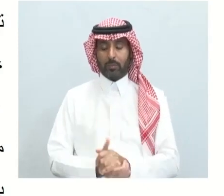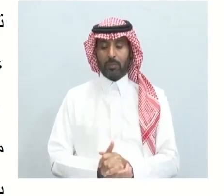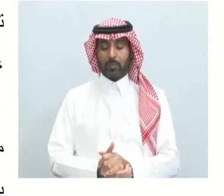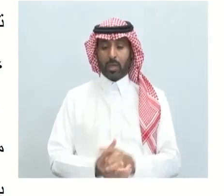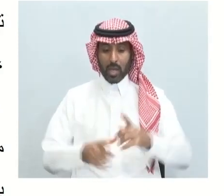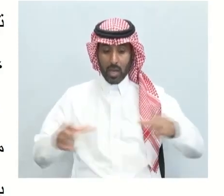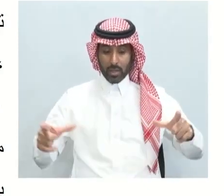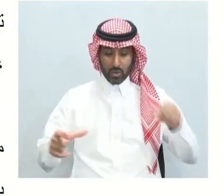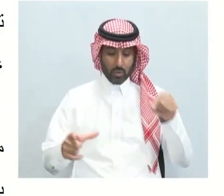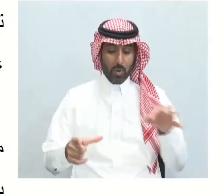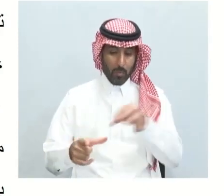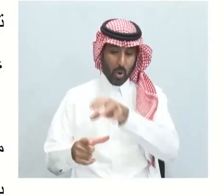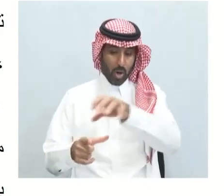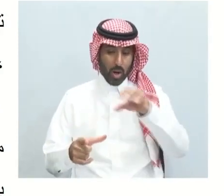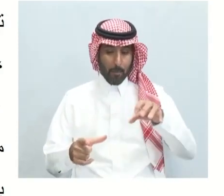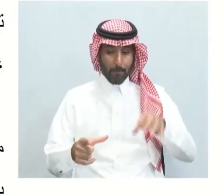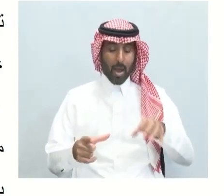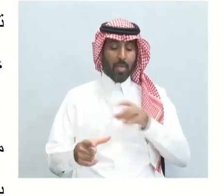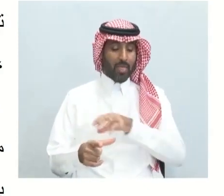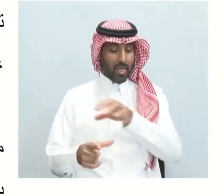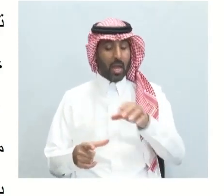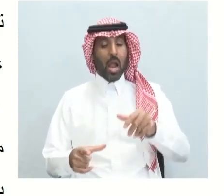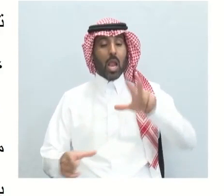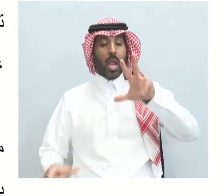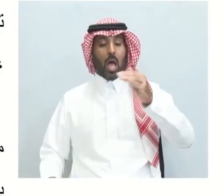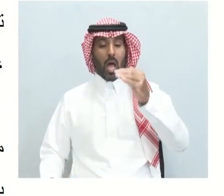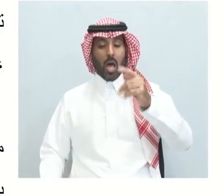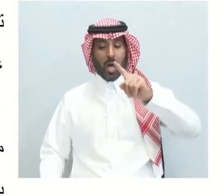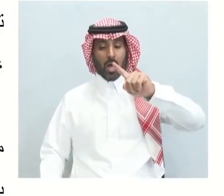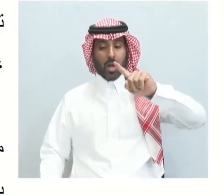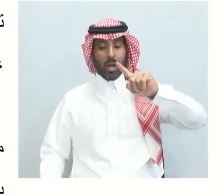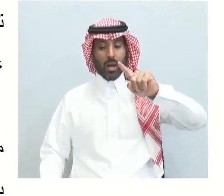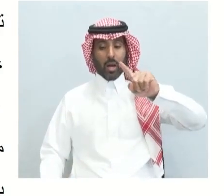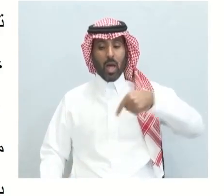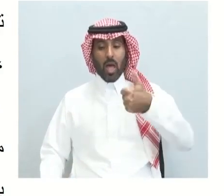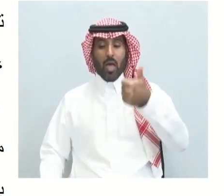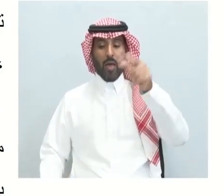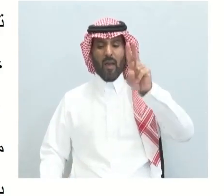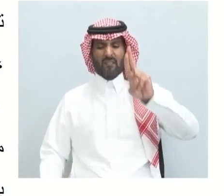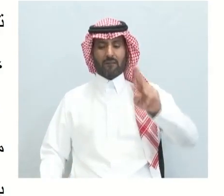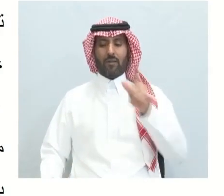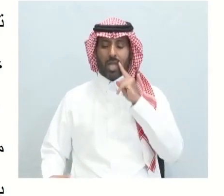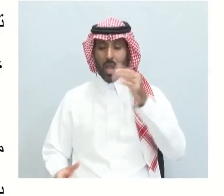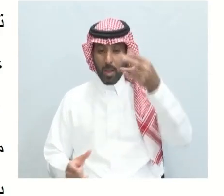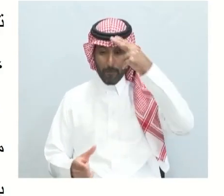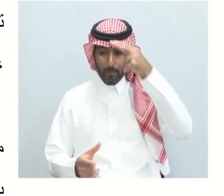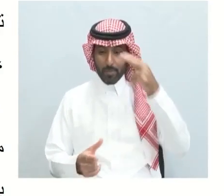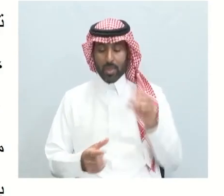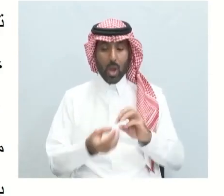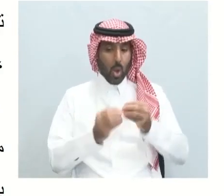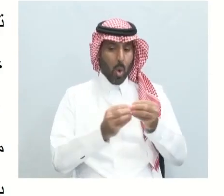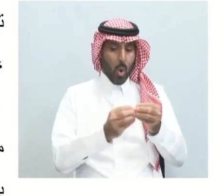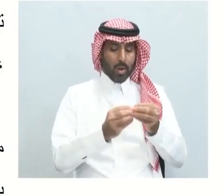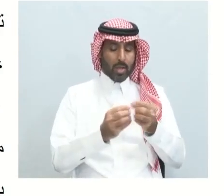خريطه تبين مواقع بعض الحرات في المملكه العربيه السعوديه حيث يوضح لنا اللون